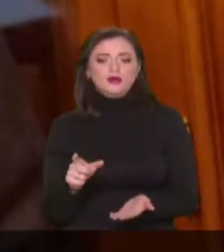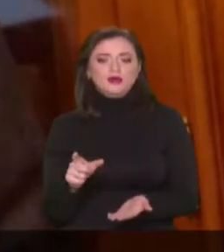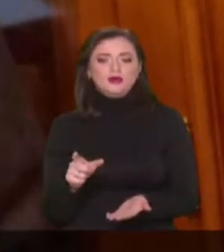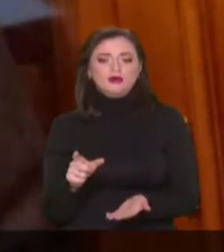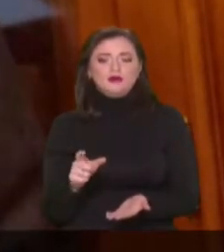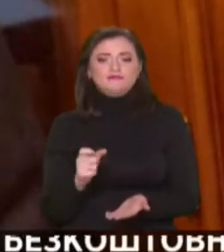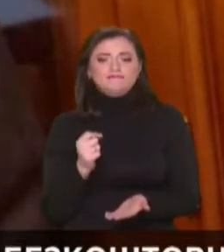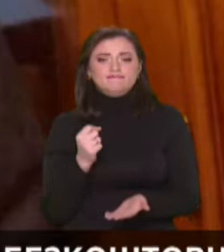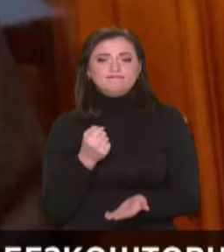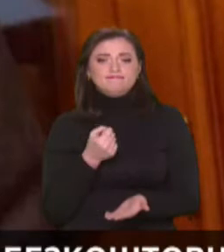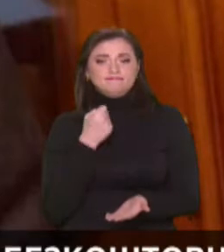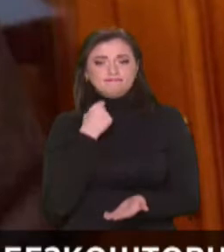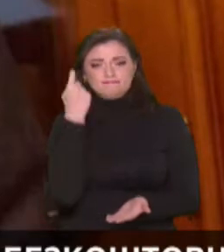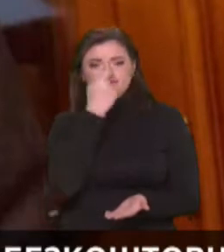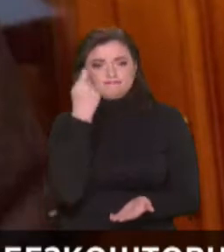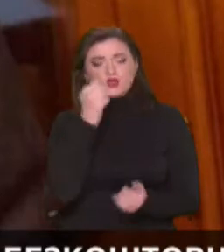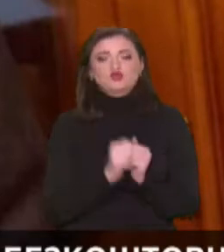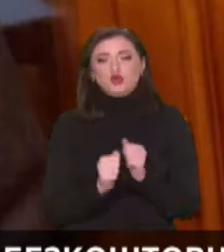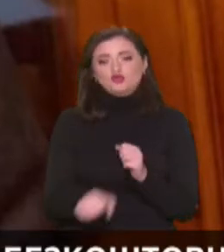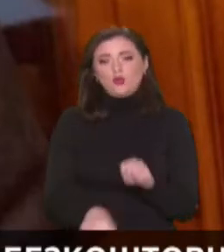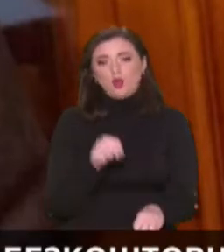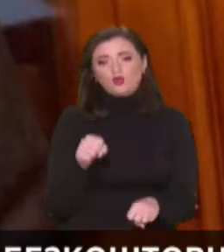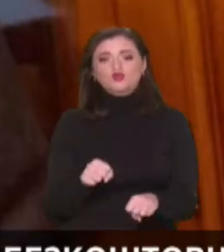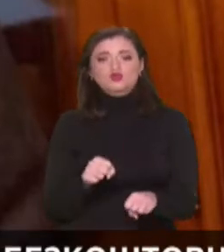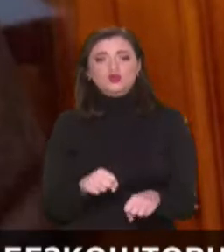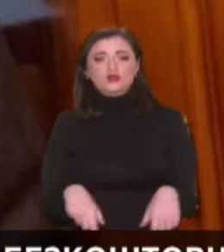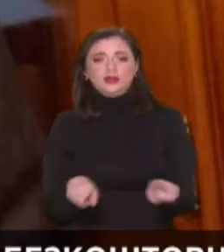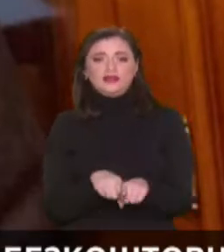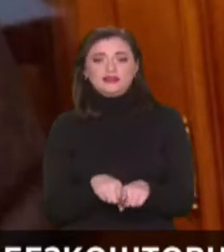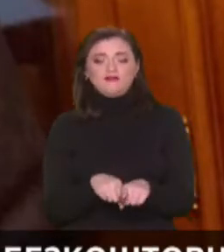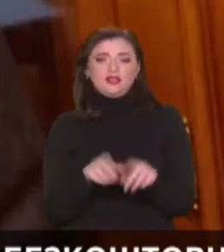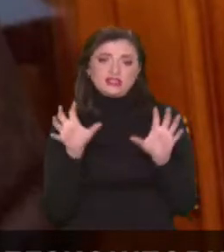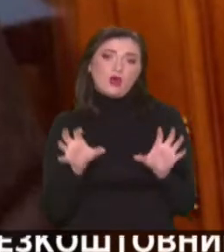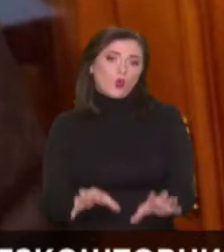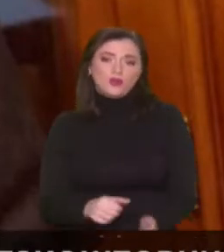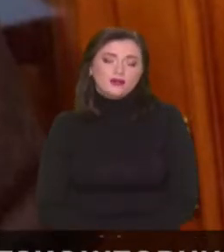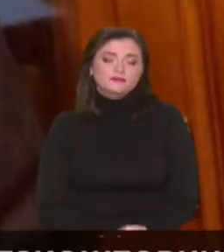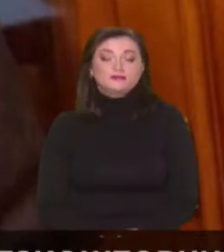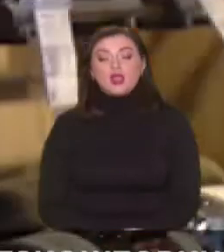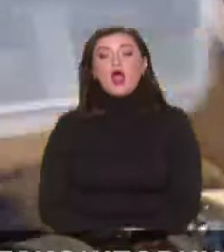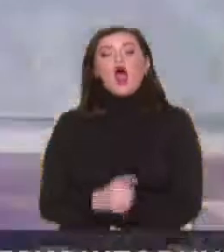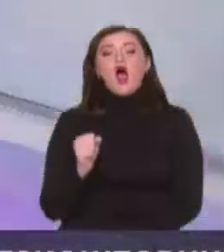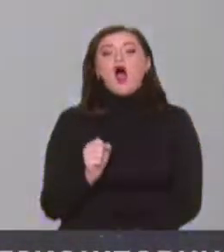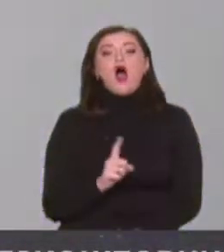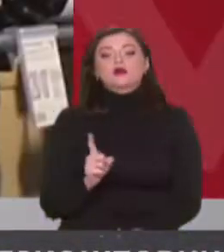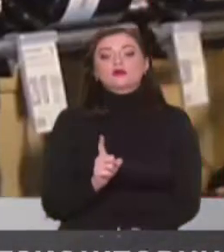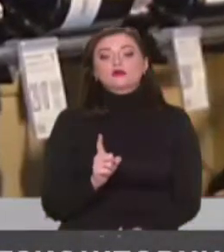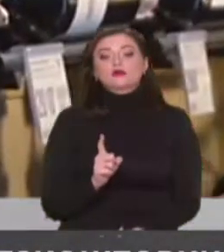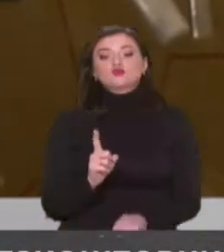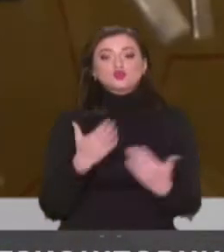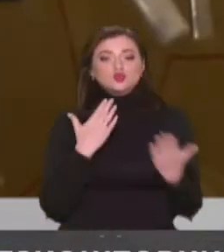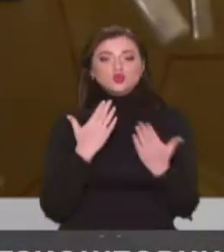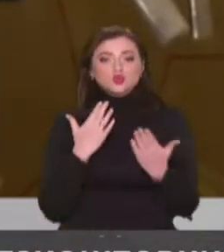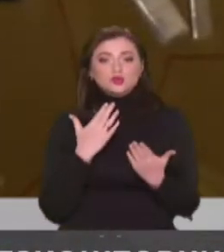дії алкоголю часто порушують навіть і закон. Ну, але що сам, ну, що стосується,